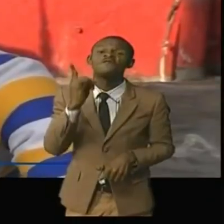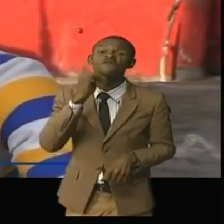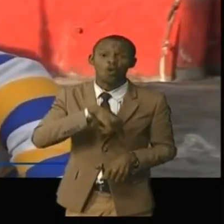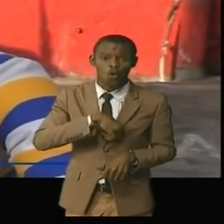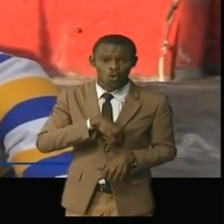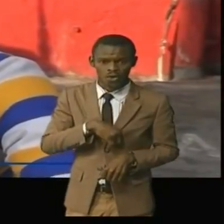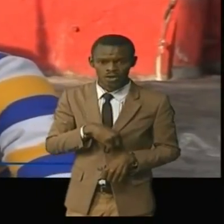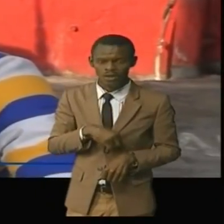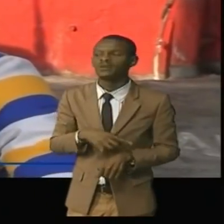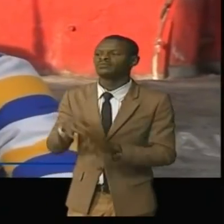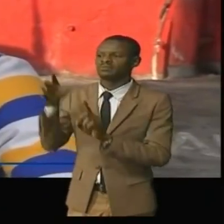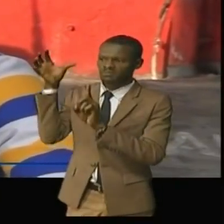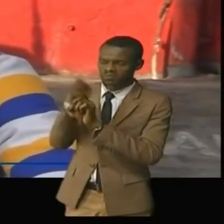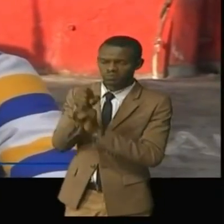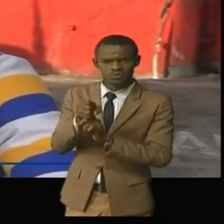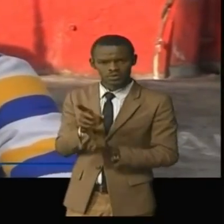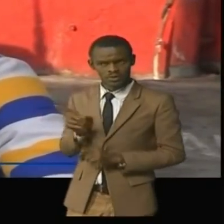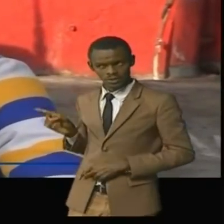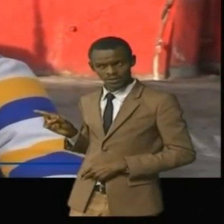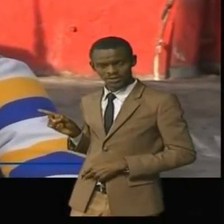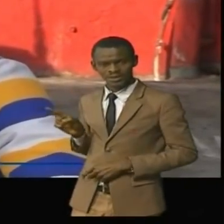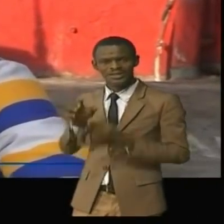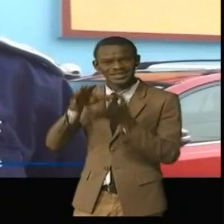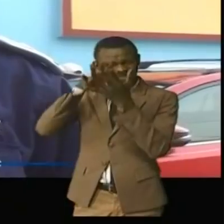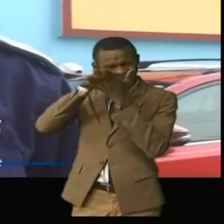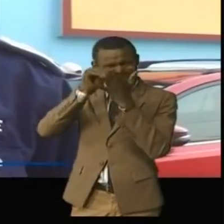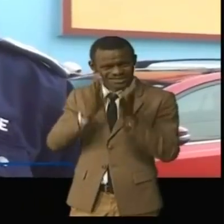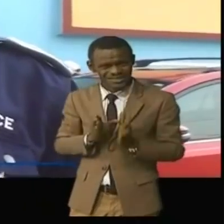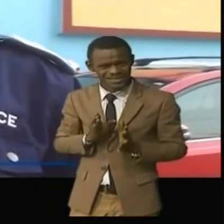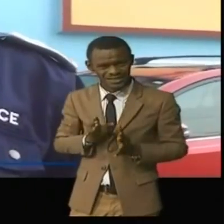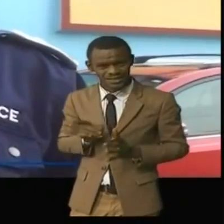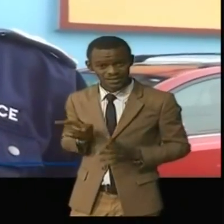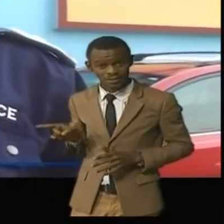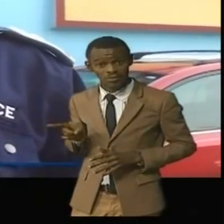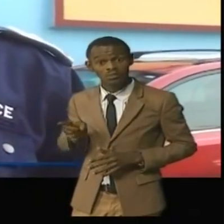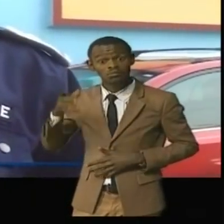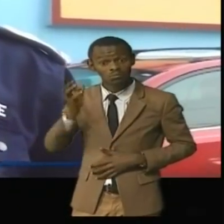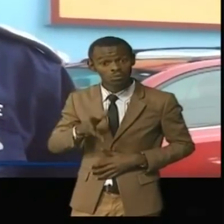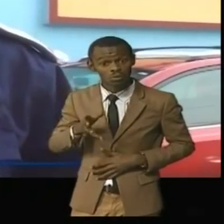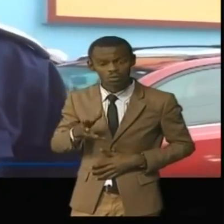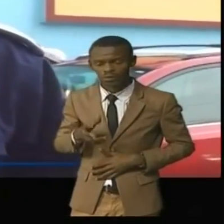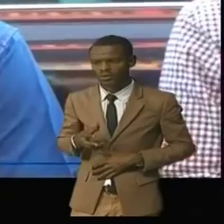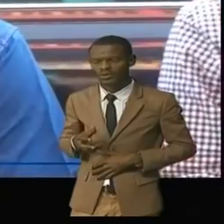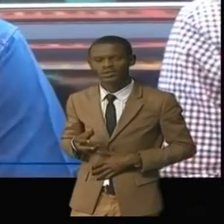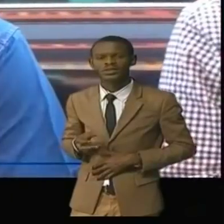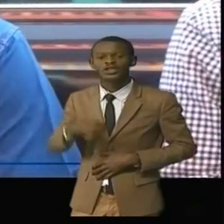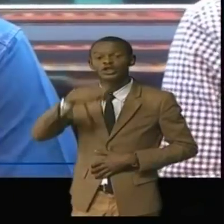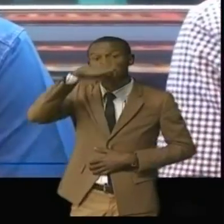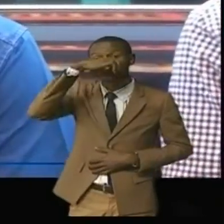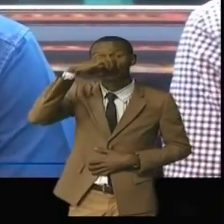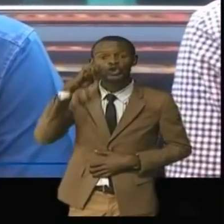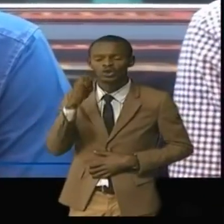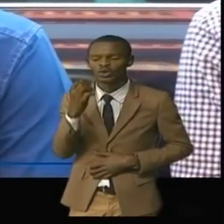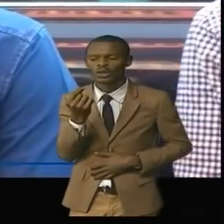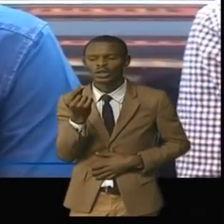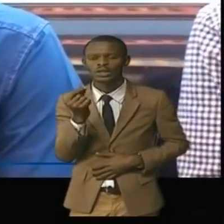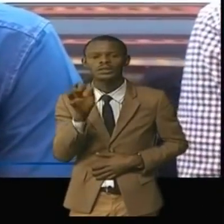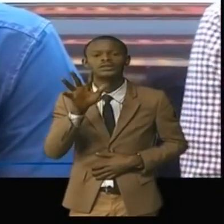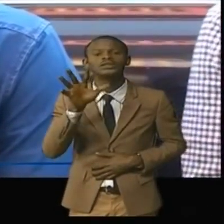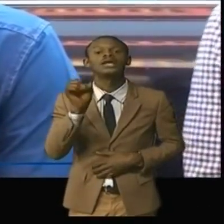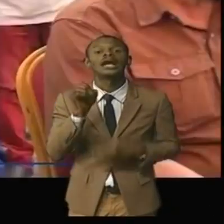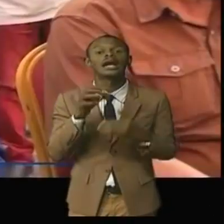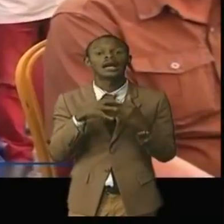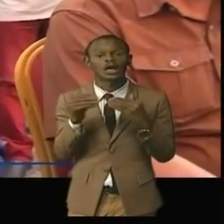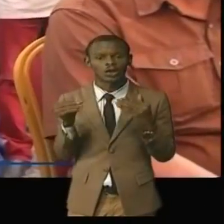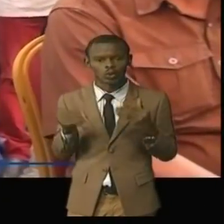Et puis un étudiant, qui est passé maître dans l'art d'extorquer 50 dollars à ses collègues au motif de faire le suivi. C'est une moisson présentée au commandant